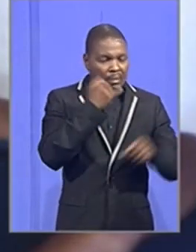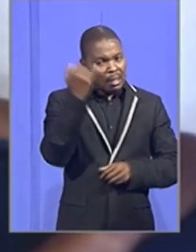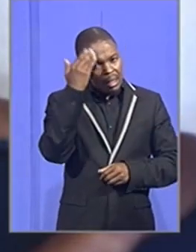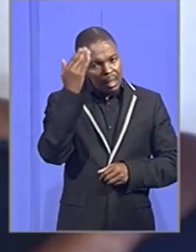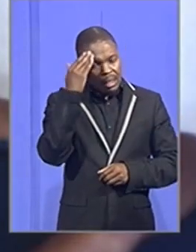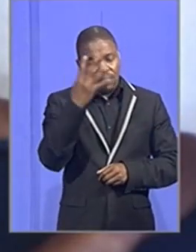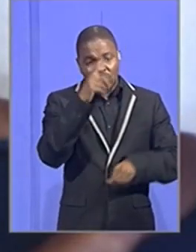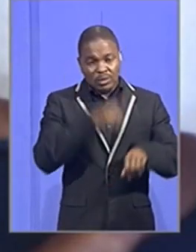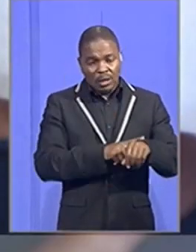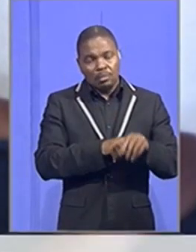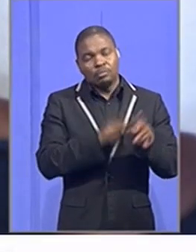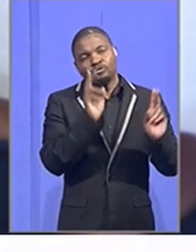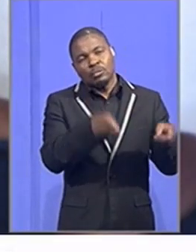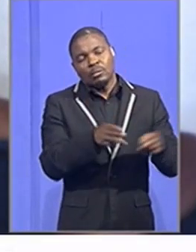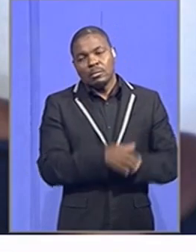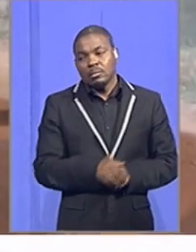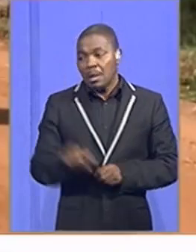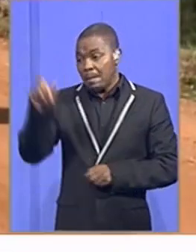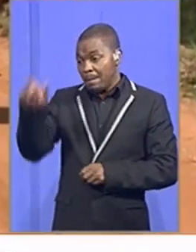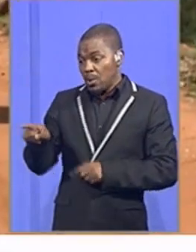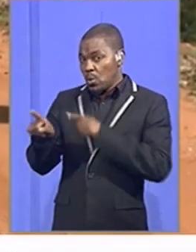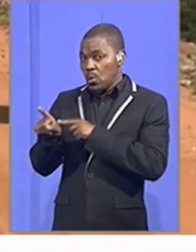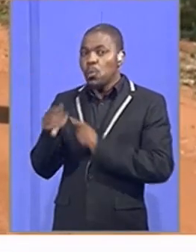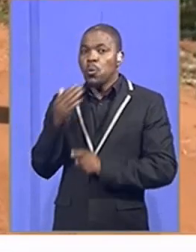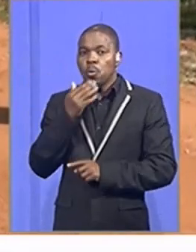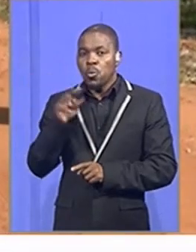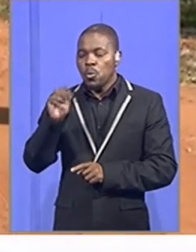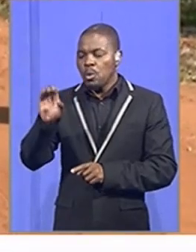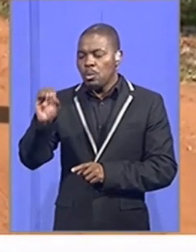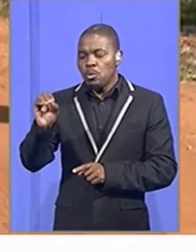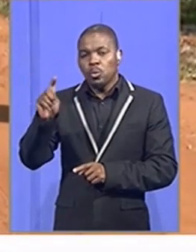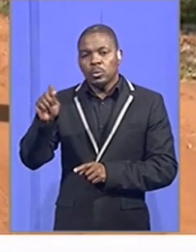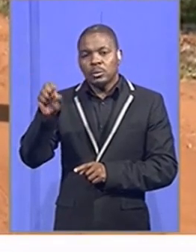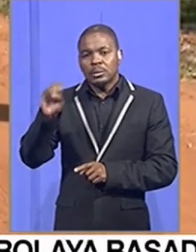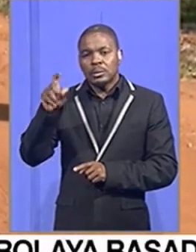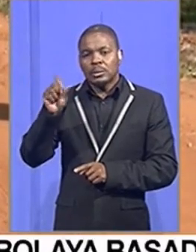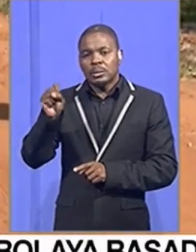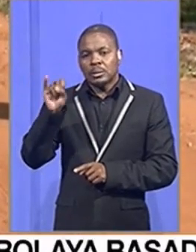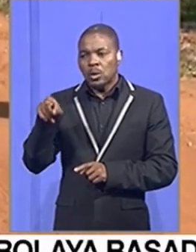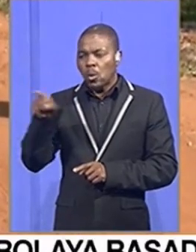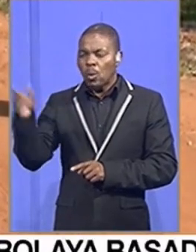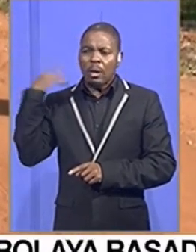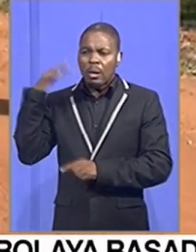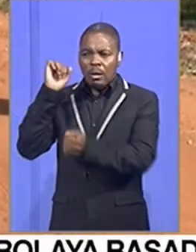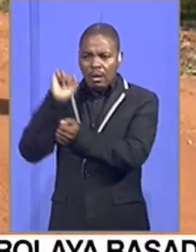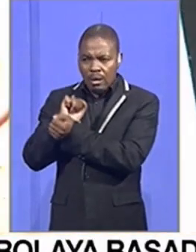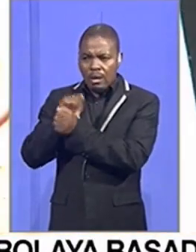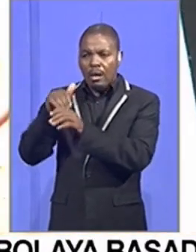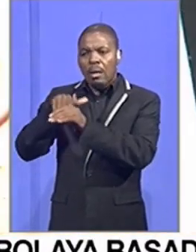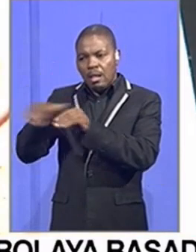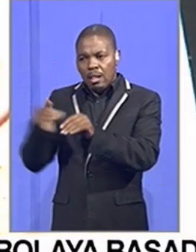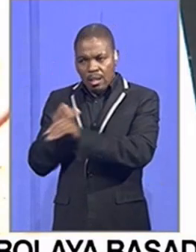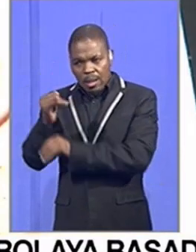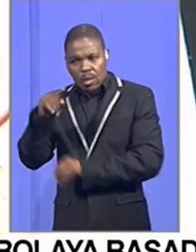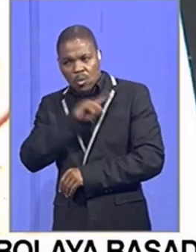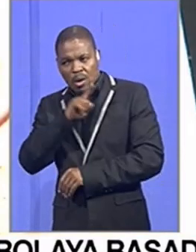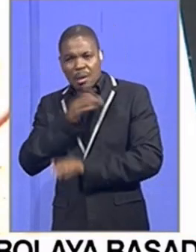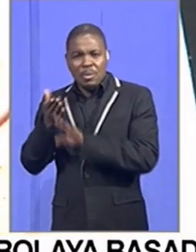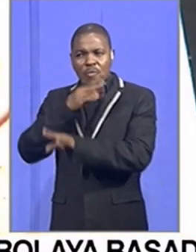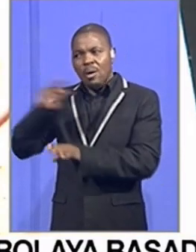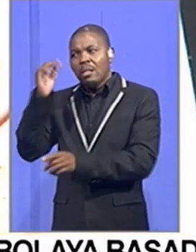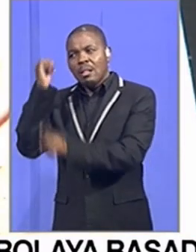rapaletse. Mogononelwa polaong ya gagwe Tshepo Motsisi o tswile go le gong ka parola morago ga go bona molato ka polao